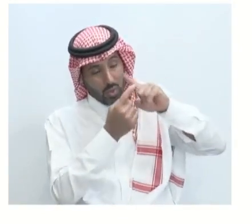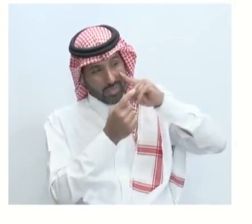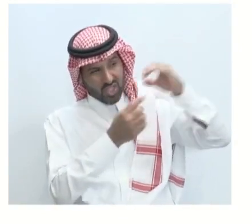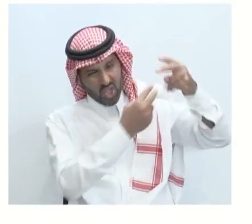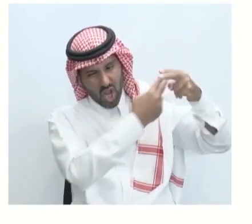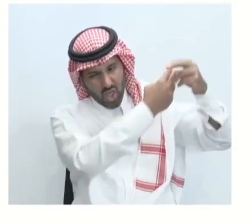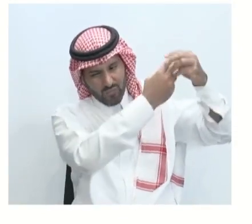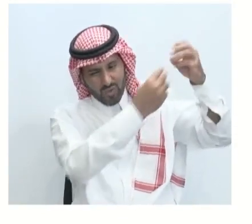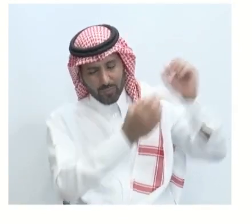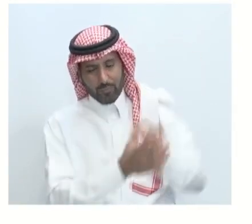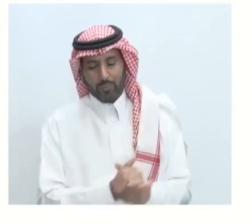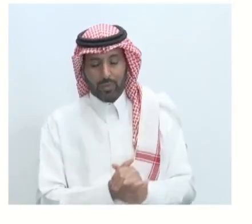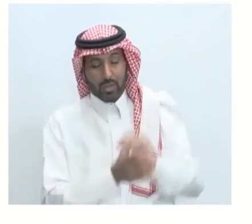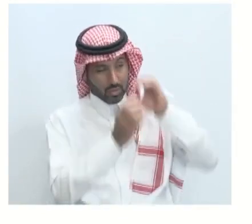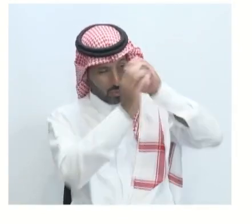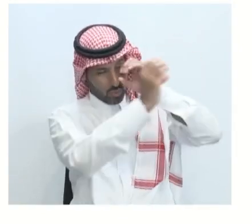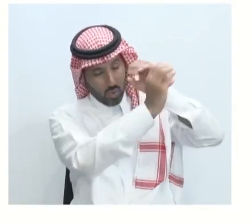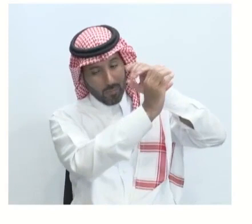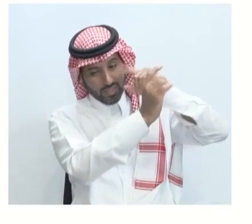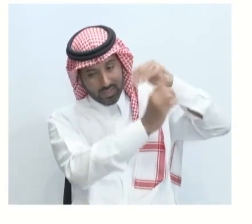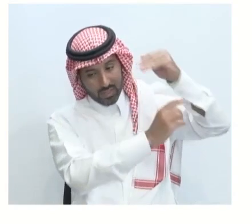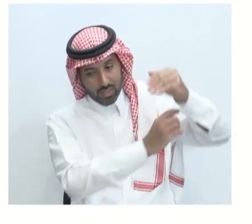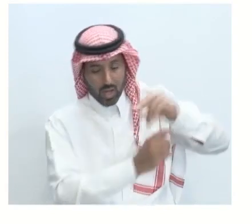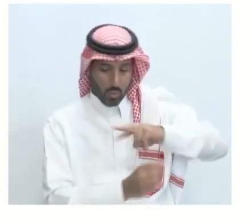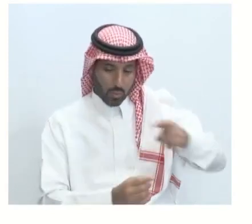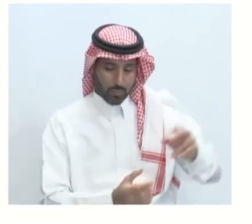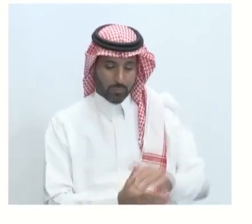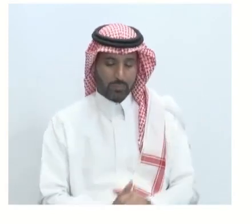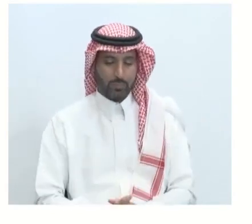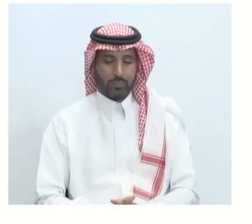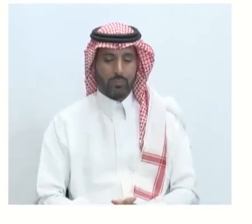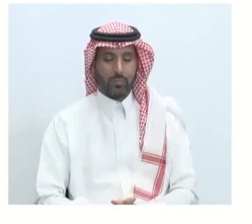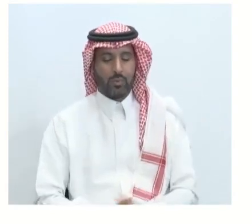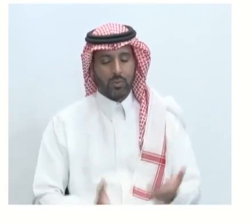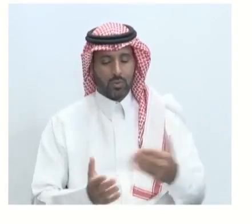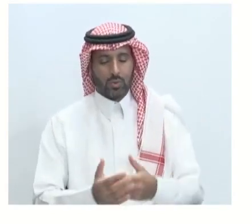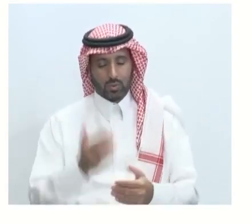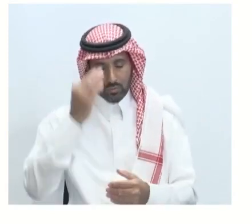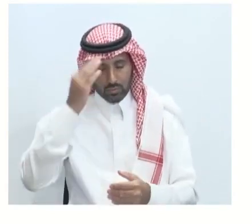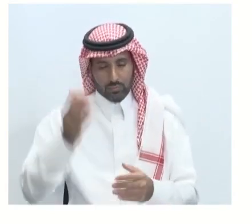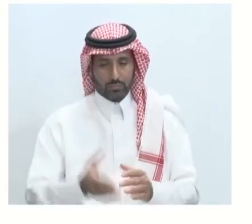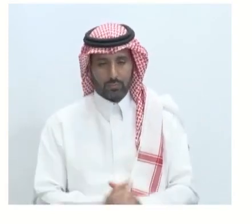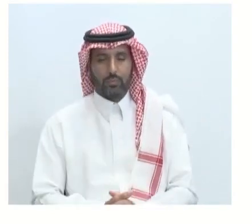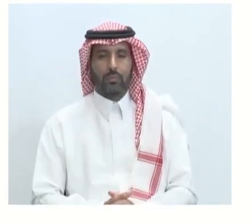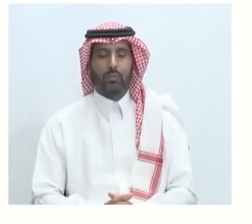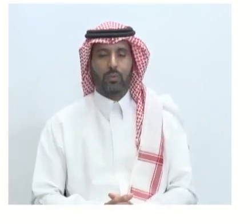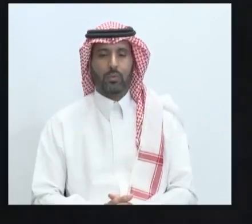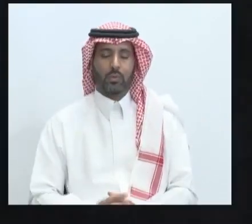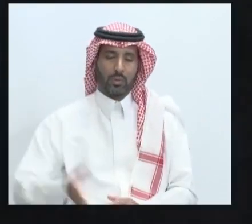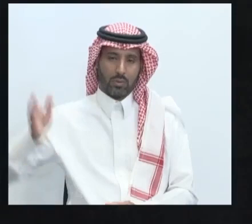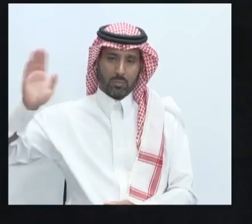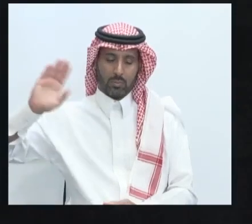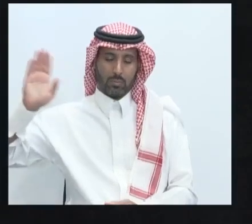الحمراء وتلسكوبات الاشعه السينيه والاشعه فوق البنفسجيه شكرا لكم اعزائي الطلبه